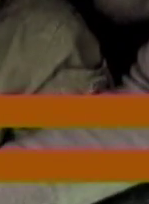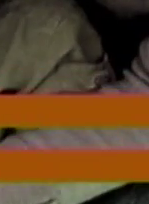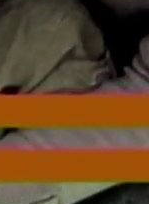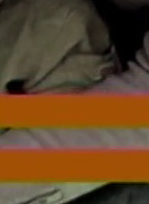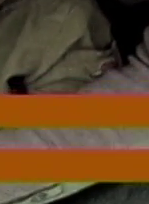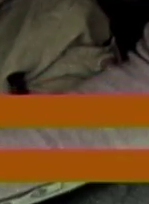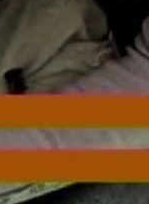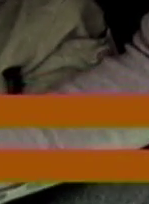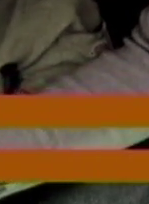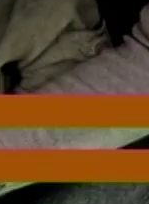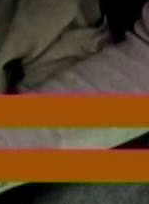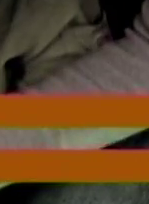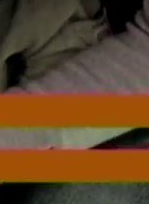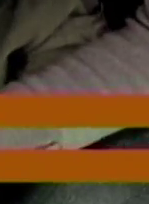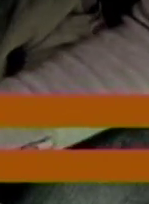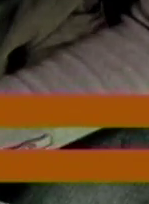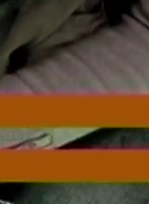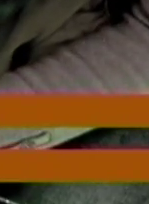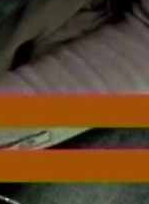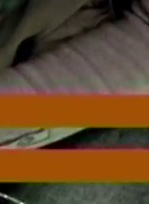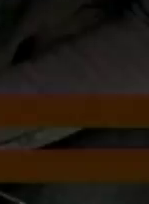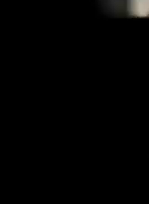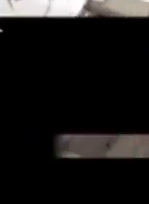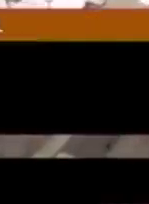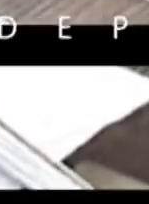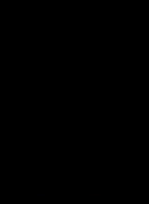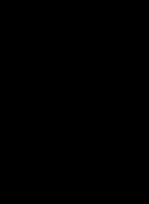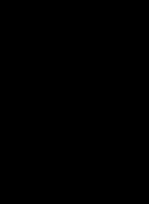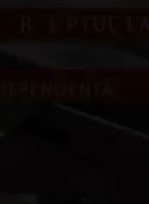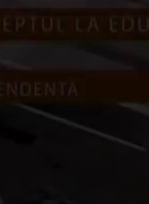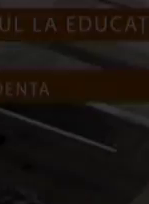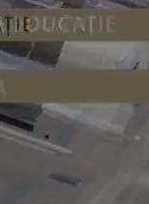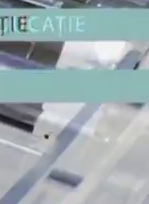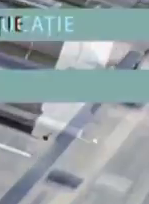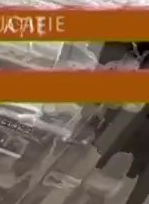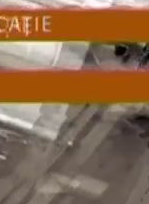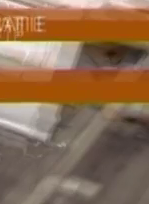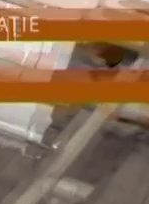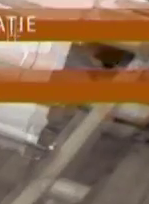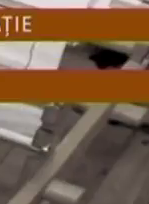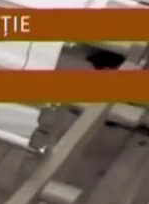Pentru egalitate de șanse, copiii cu dizabilități au dreptul să învețe în orice școală.